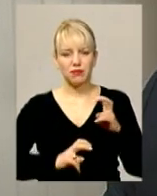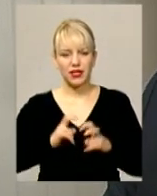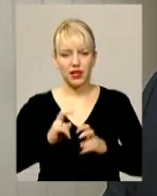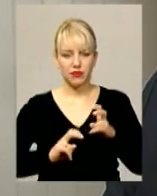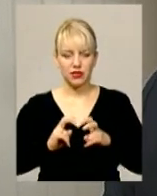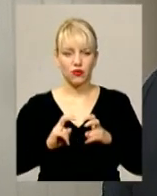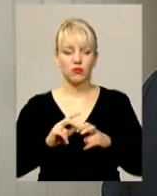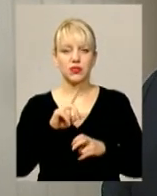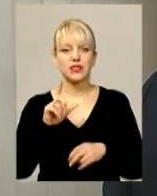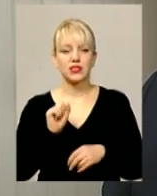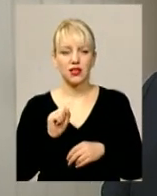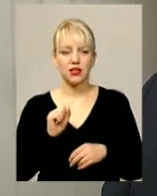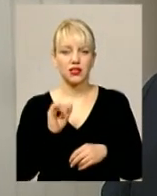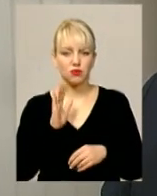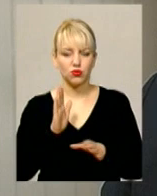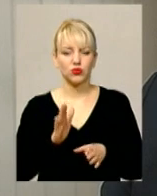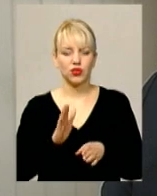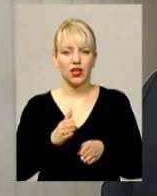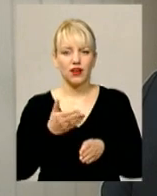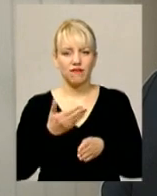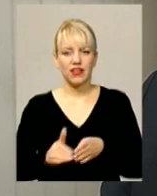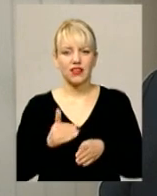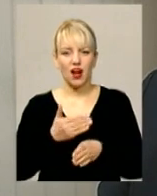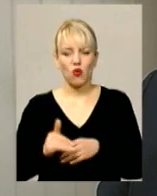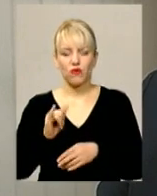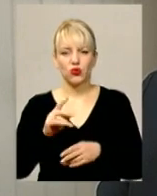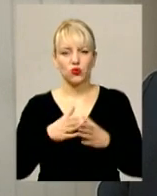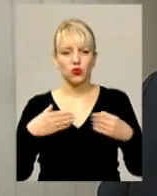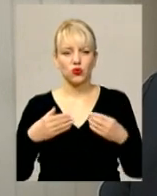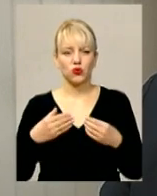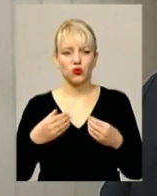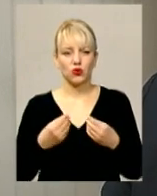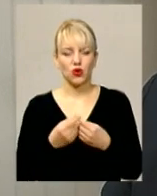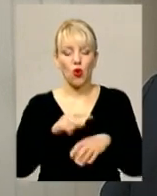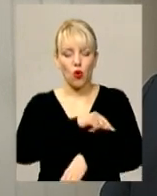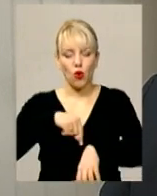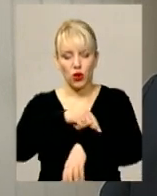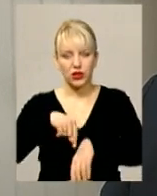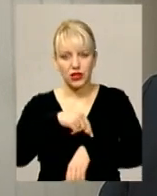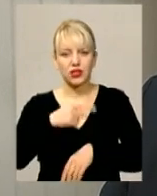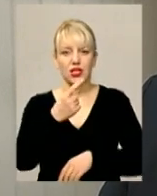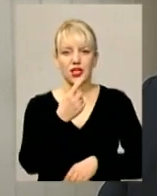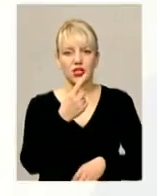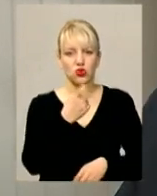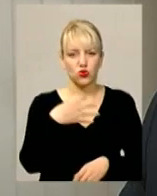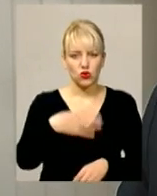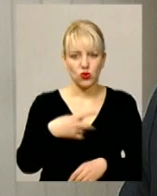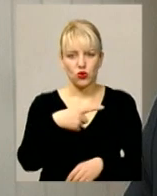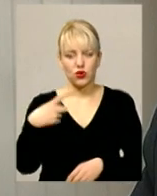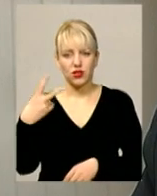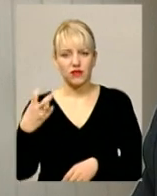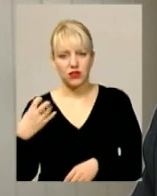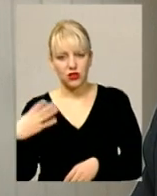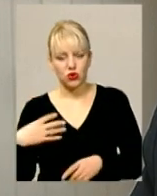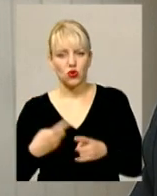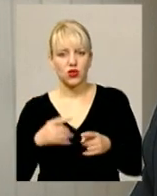і будуть відраховуватися години. Там від 120 до 240 годин громадських робіт. Ці кошти будуть